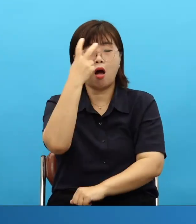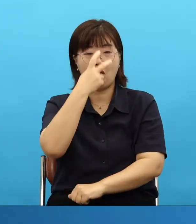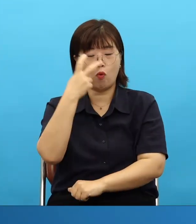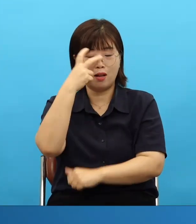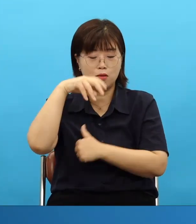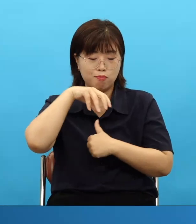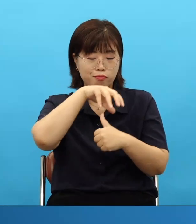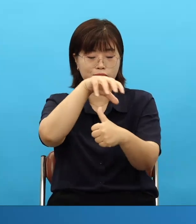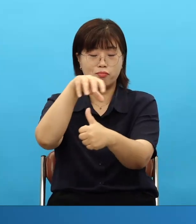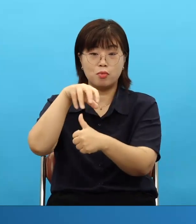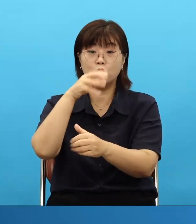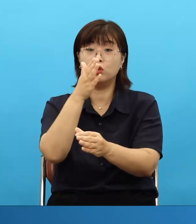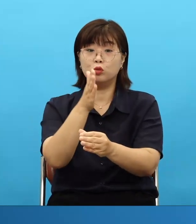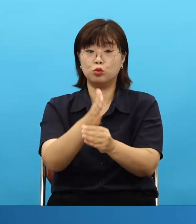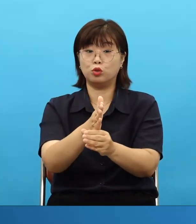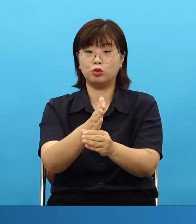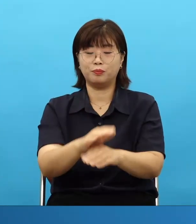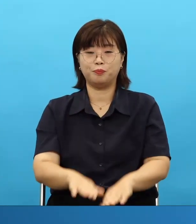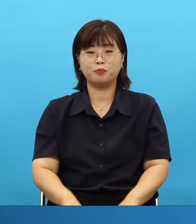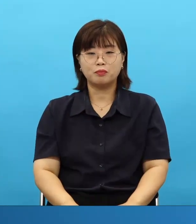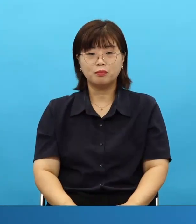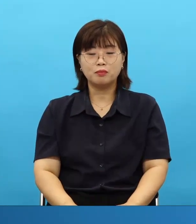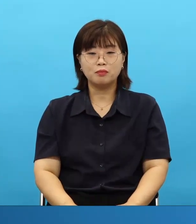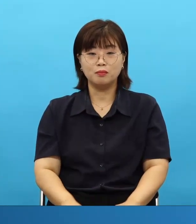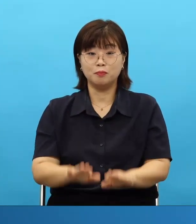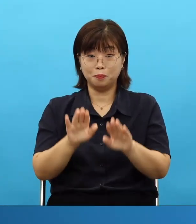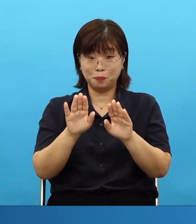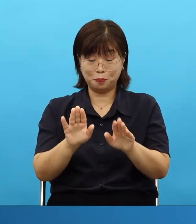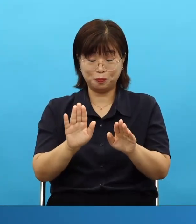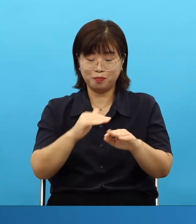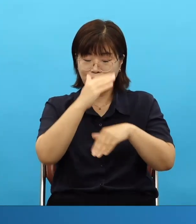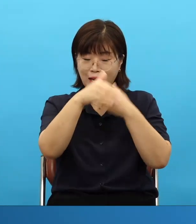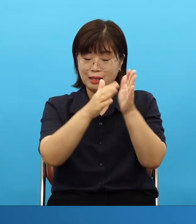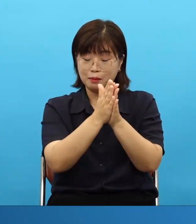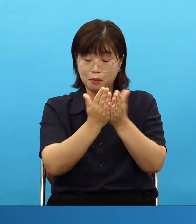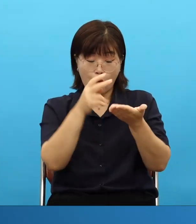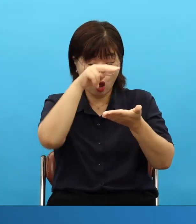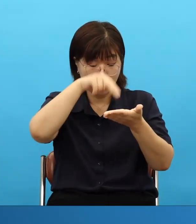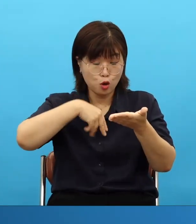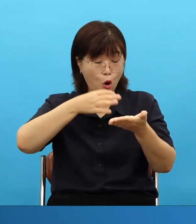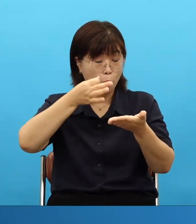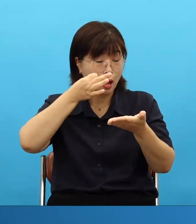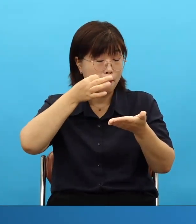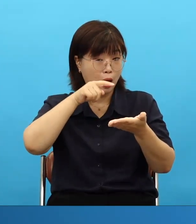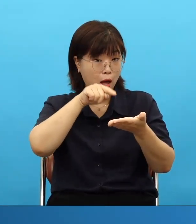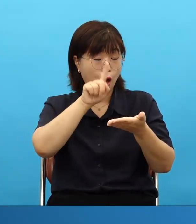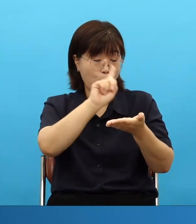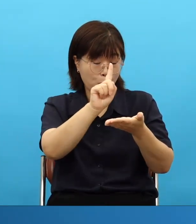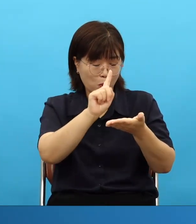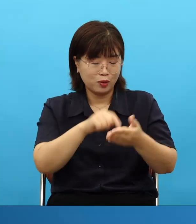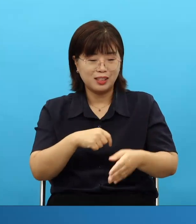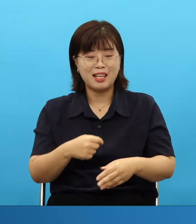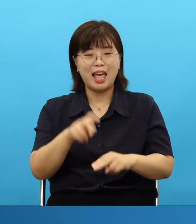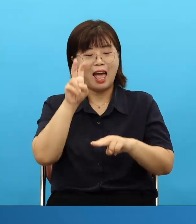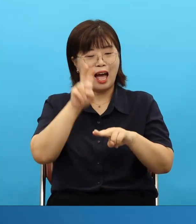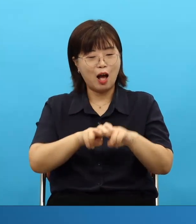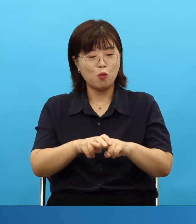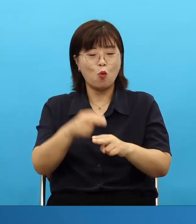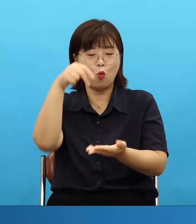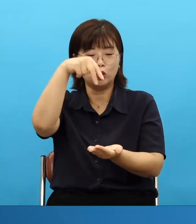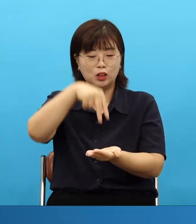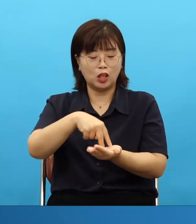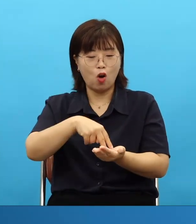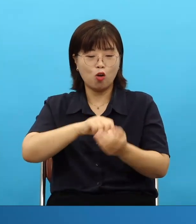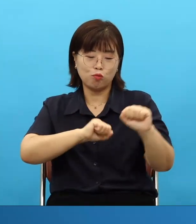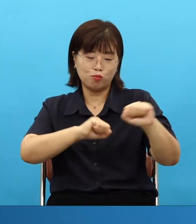시편 119편을 보면 안고 서는 모든 것을 지키신다. And that's why it says in Psalm 139 that all of your standing, all of your sitting, He is responsible